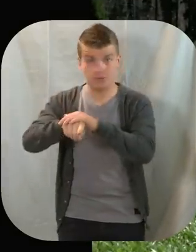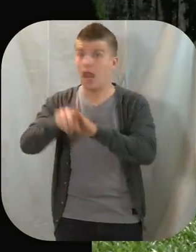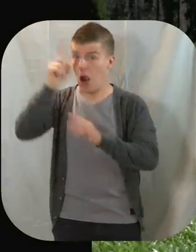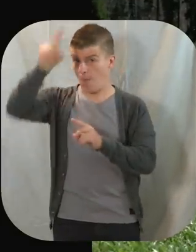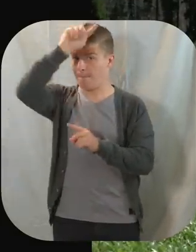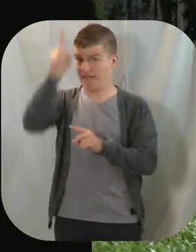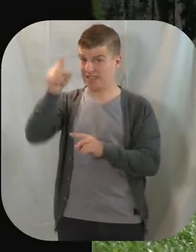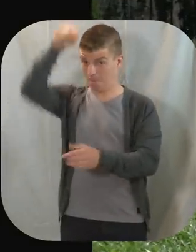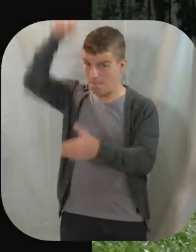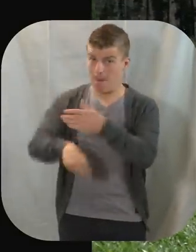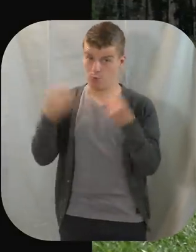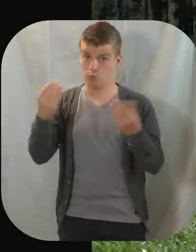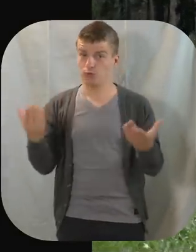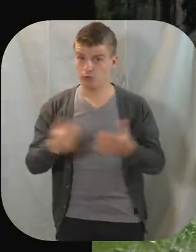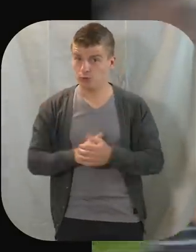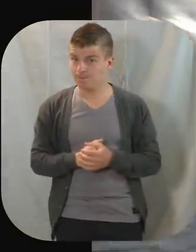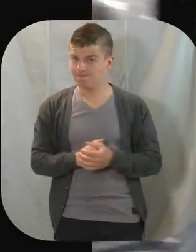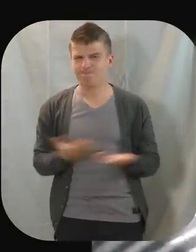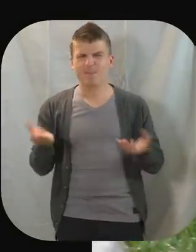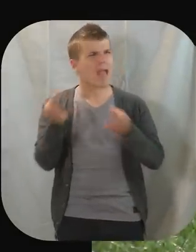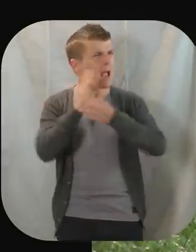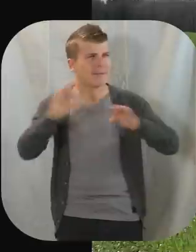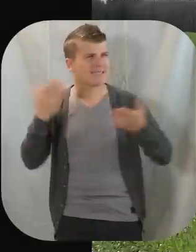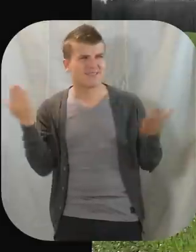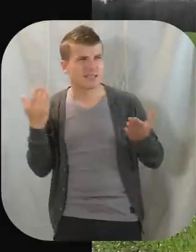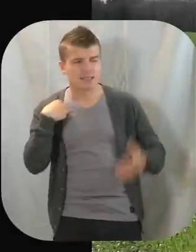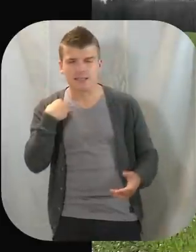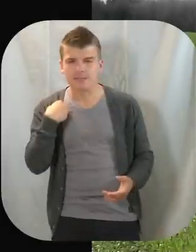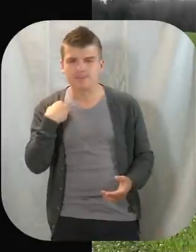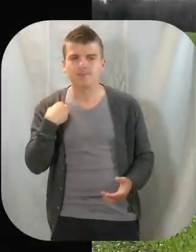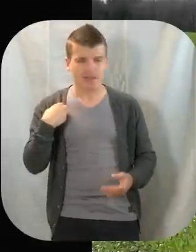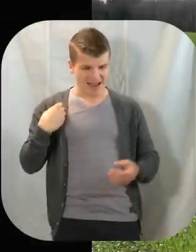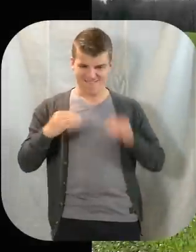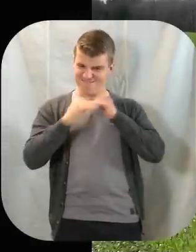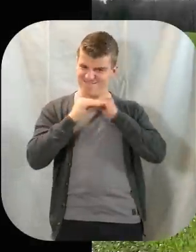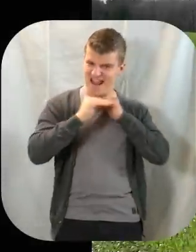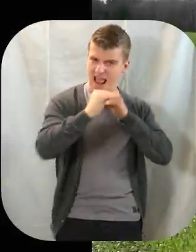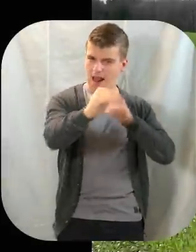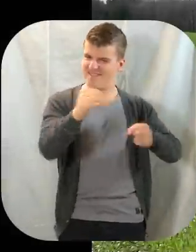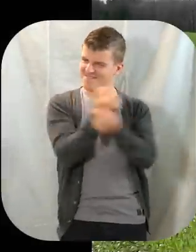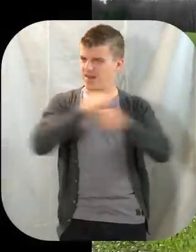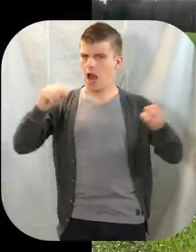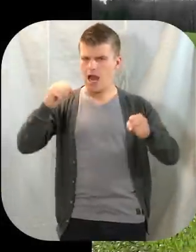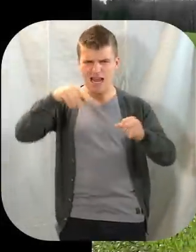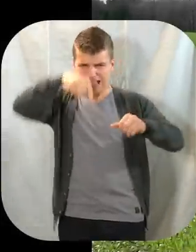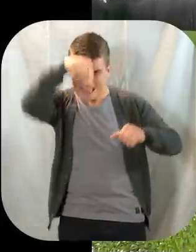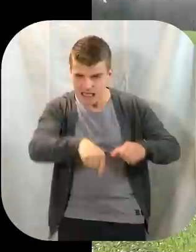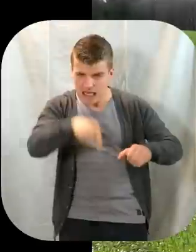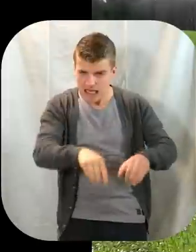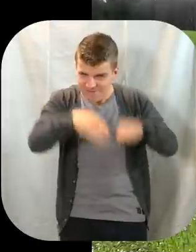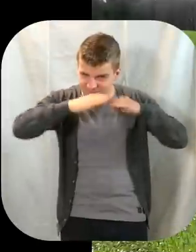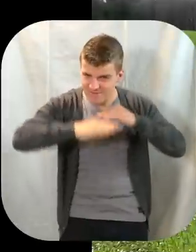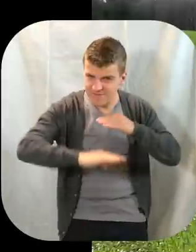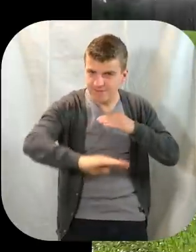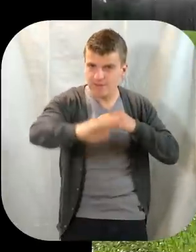Blitzmagnet. Am besten, man sucht sich eine Stelle auf freiem Feld. So ein bisschen tiefer vielleicht. Und